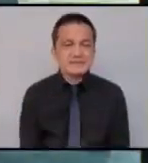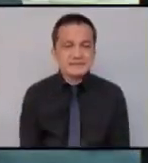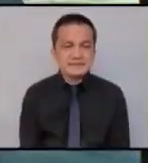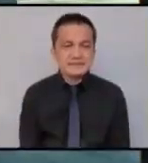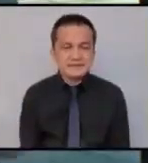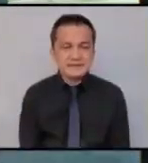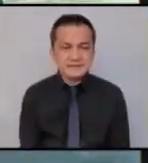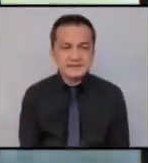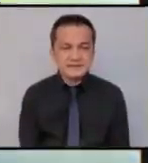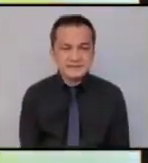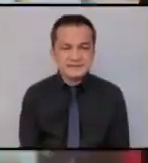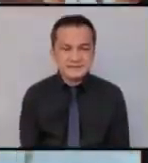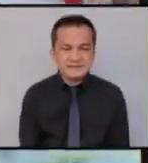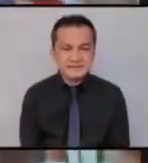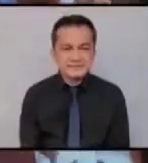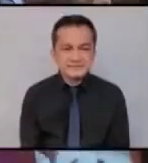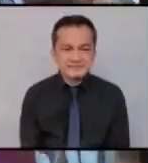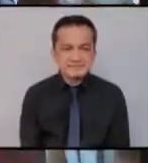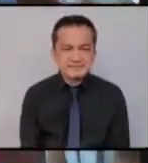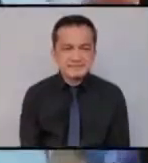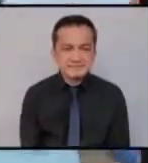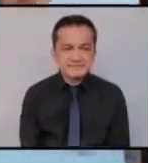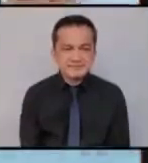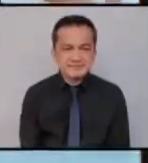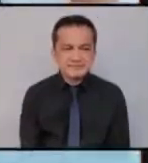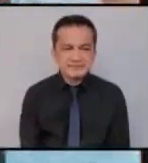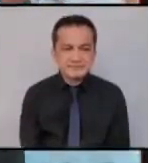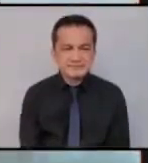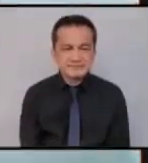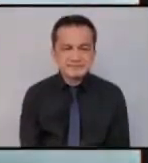Isang pakpak. Pwede rin bigote yan dyan. Pwede rin.